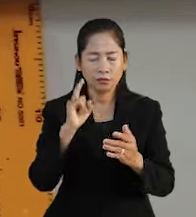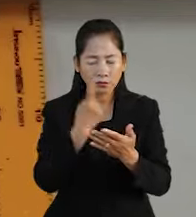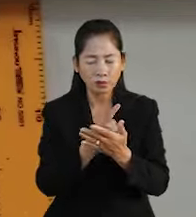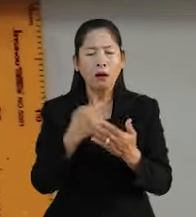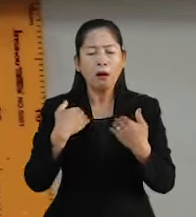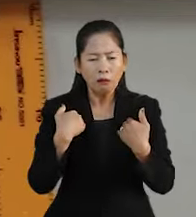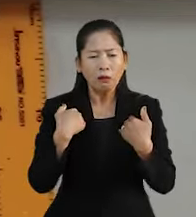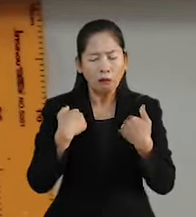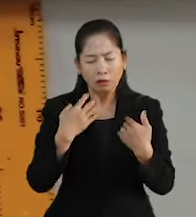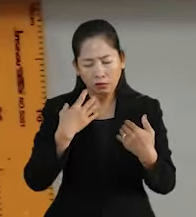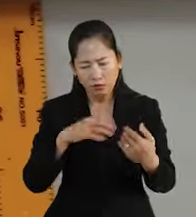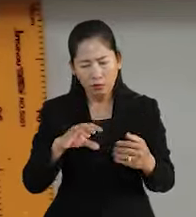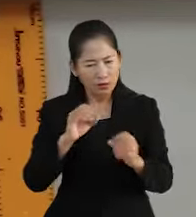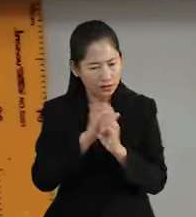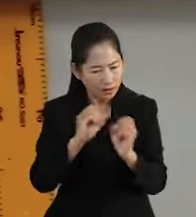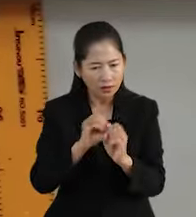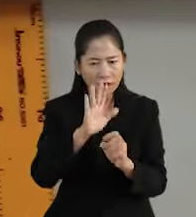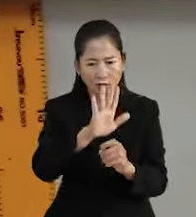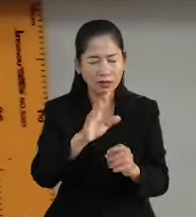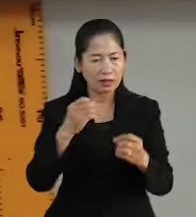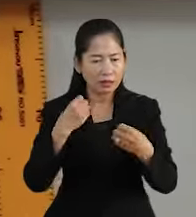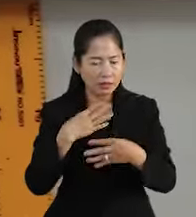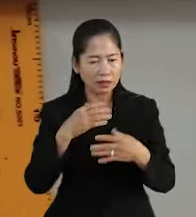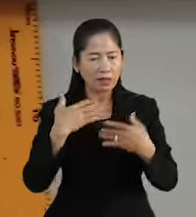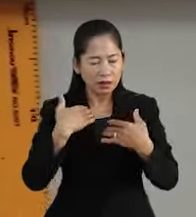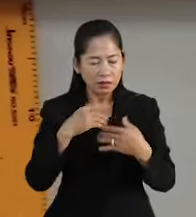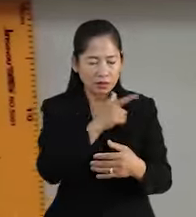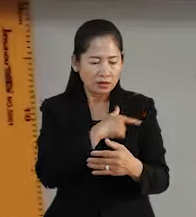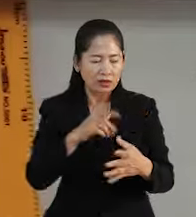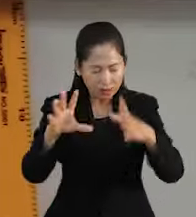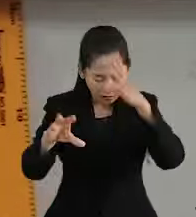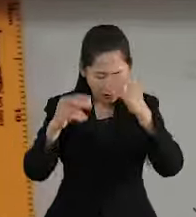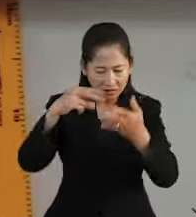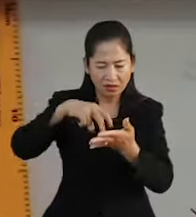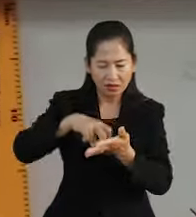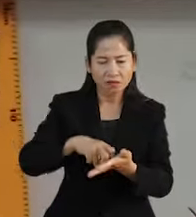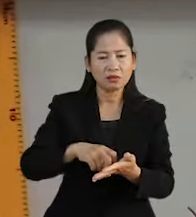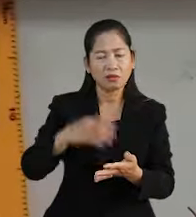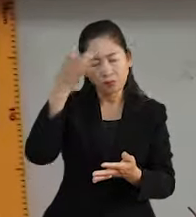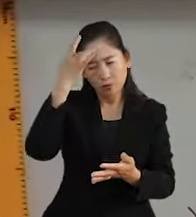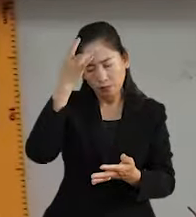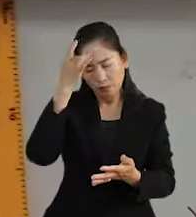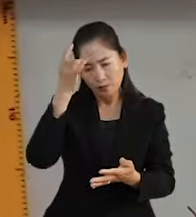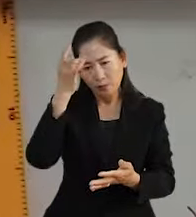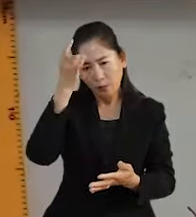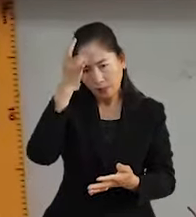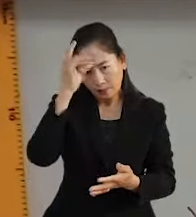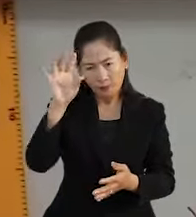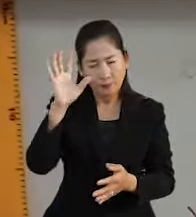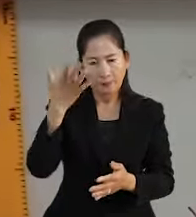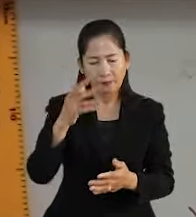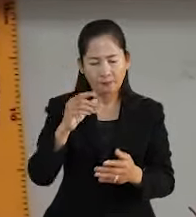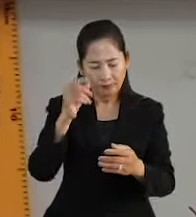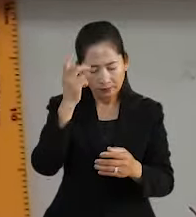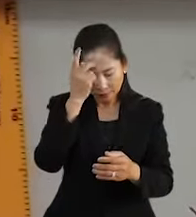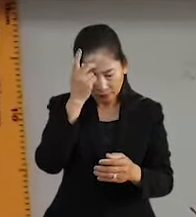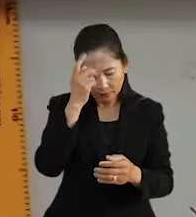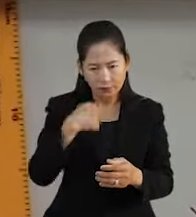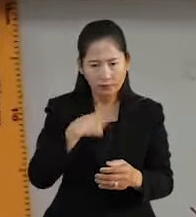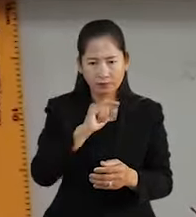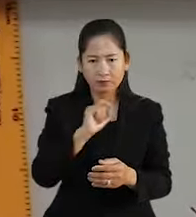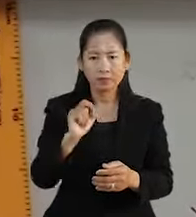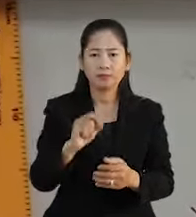ថាហត់អីអ្នកគ្រូអត់ទេកណាកូនខ្លាចហត់កណាកូនខ្ជិលកូនរៀនអត់ប៉ាកែកូនចាកូនគ្រាន់តែចេញយោបល់តែអ្នកគ្រូទៅ